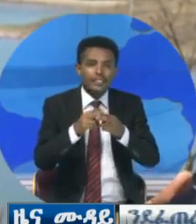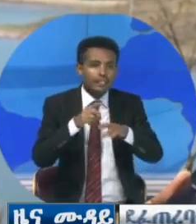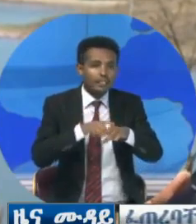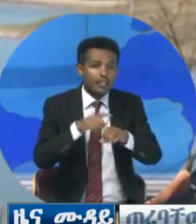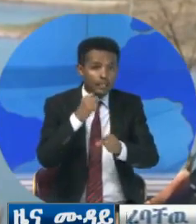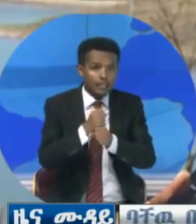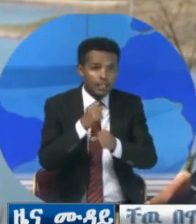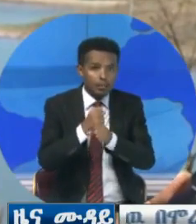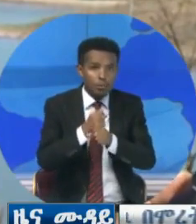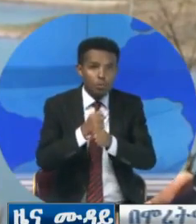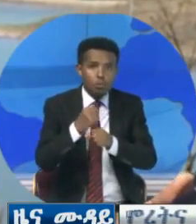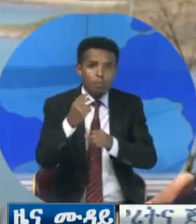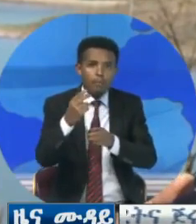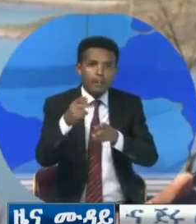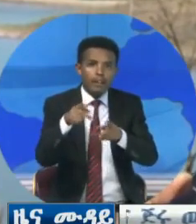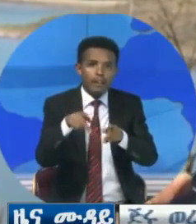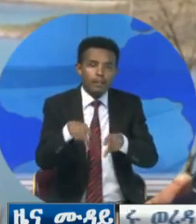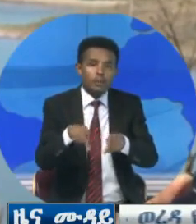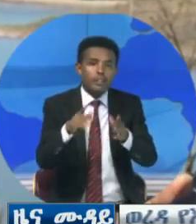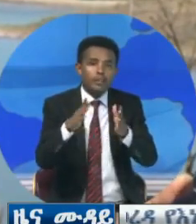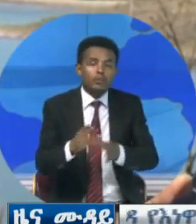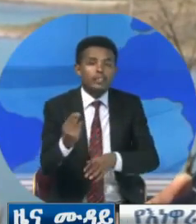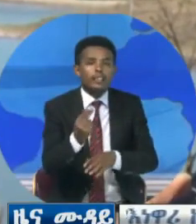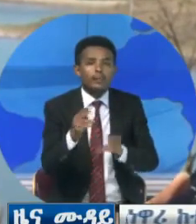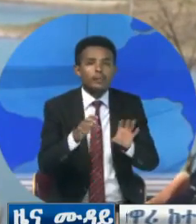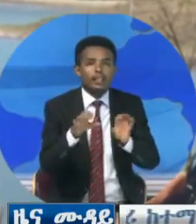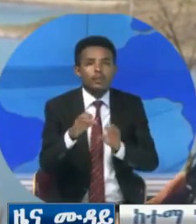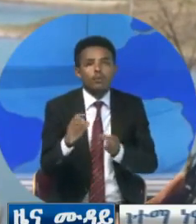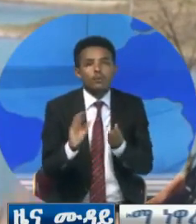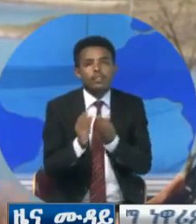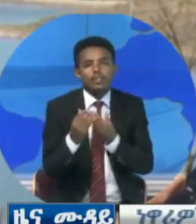እየሰራን አርሶ አደሩን ተጠቃሚ እያደረግን ያለበት ሁኔታ ነው ያለው።